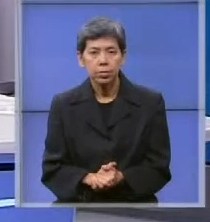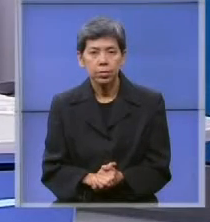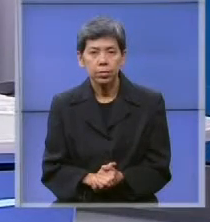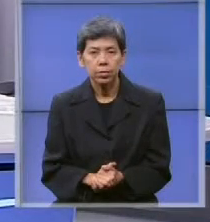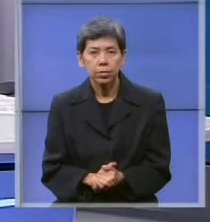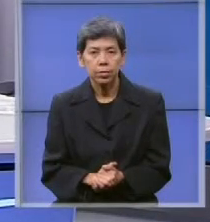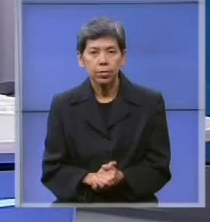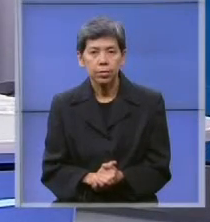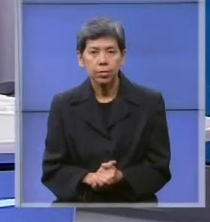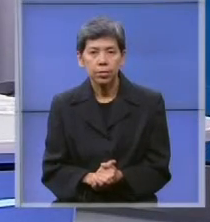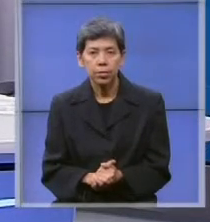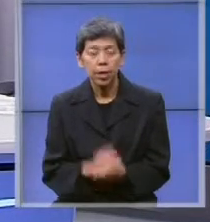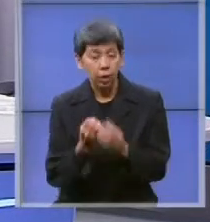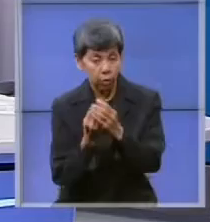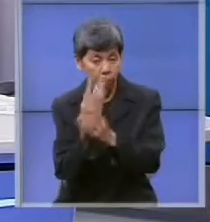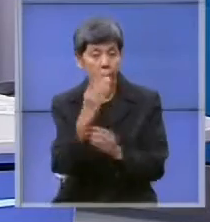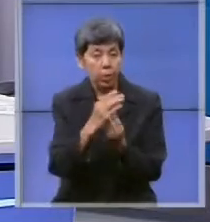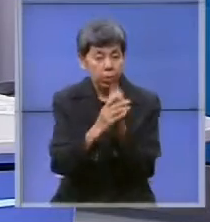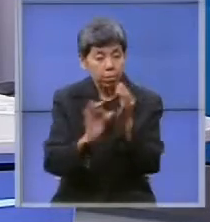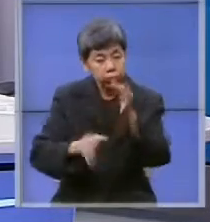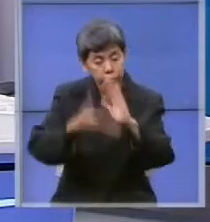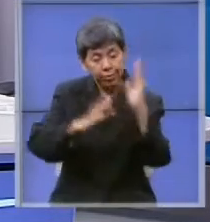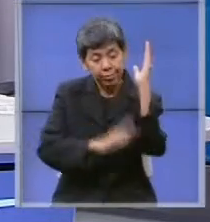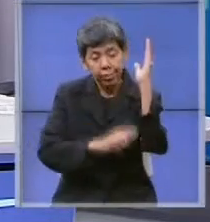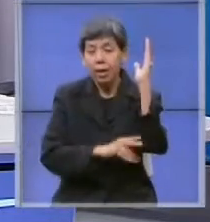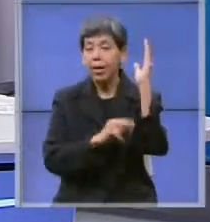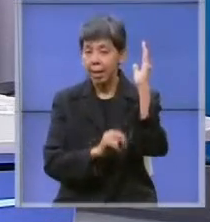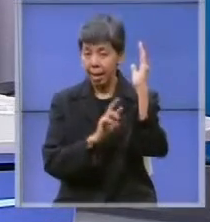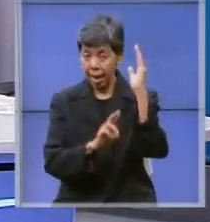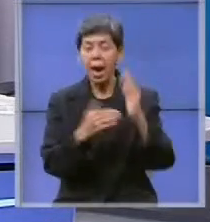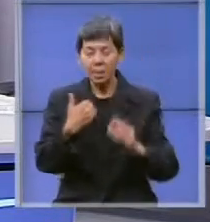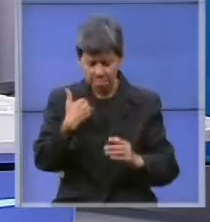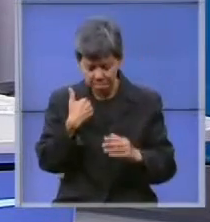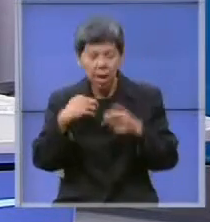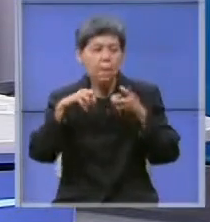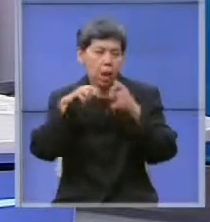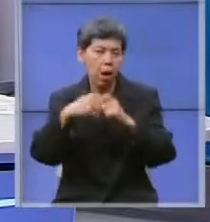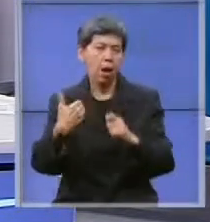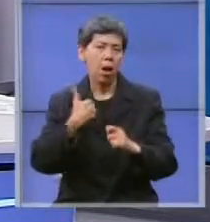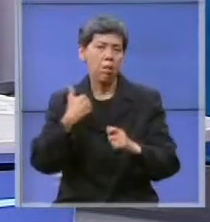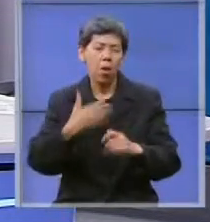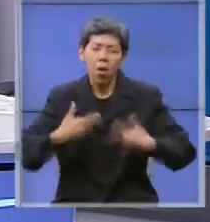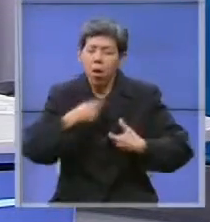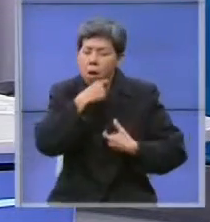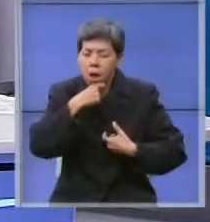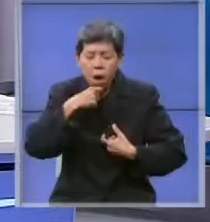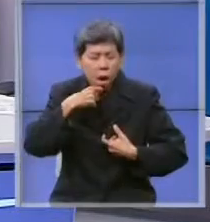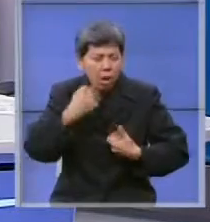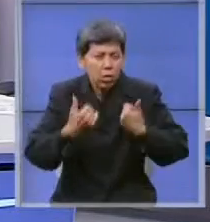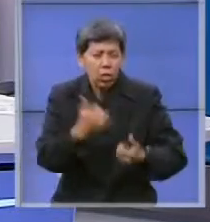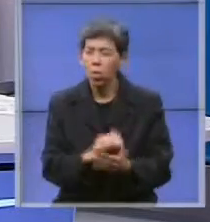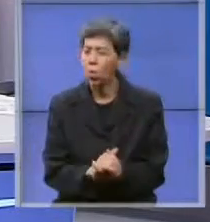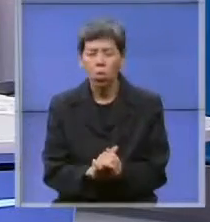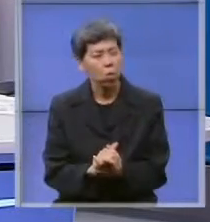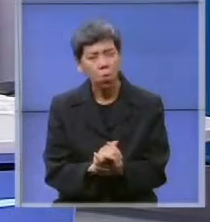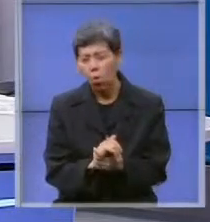นอกจากเรื่องไฟไหม้ป่าในพื้นที่จังหวัดนราธิวาสแล้วนะคะก็ยังมีประเด็นปัญหาเรื่องของภาวะภัยแล้งที่ตอนนี้ขยายวงกว้าง